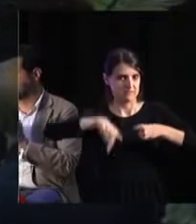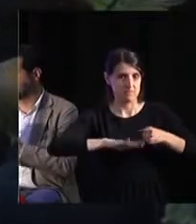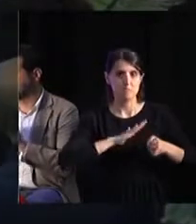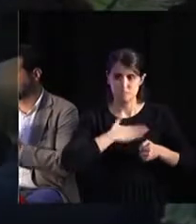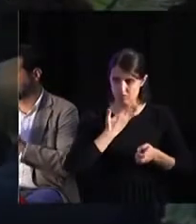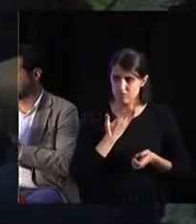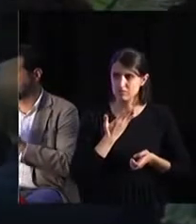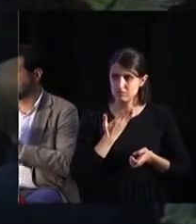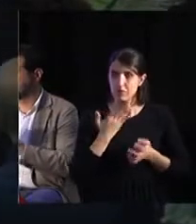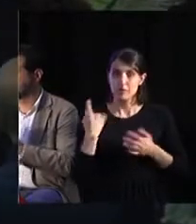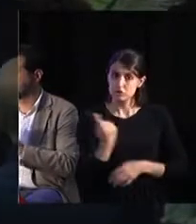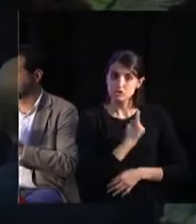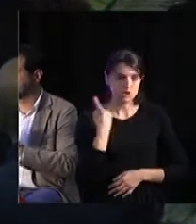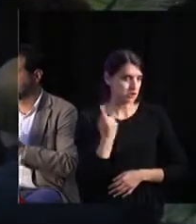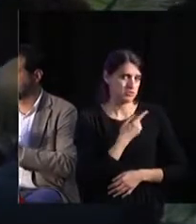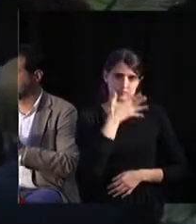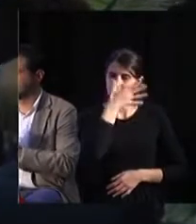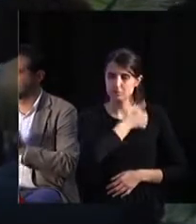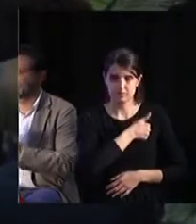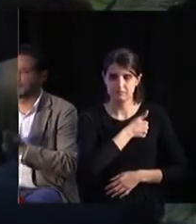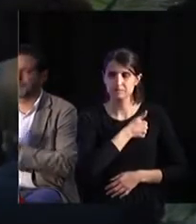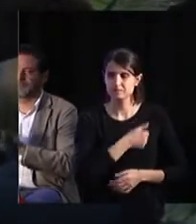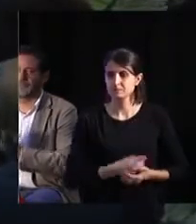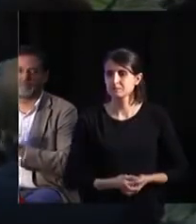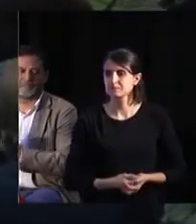fer sols. No ho podem fer sols.